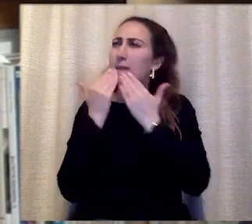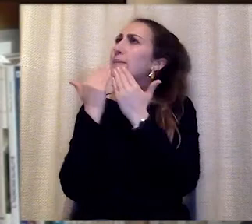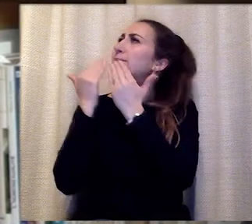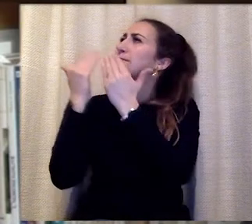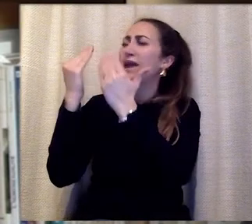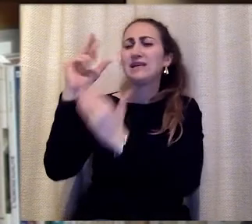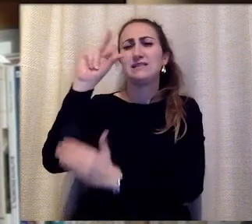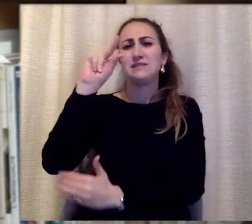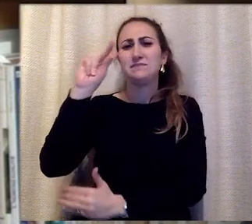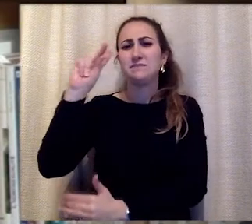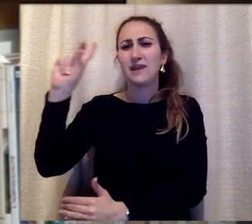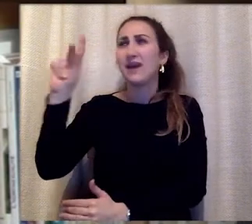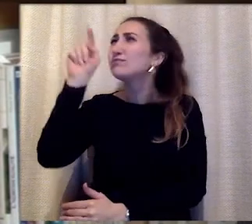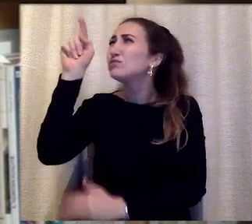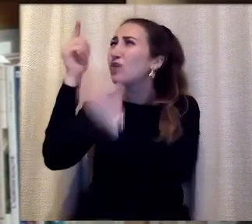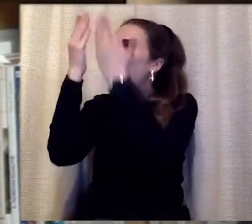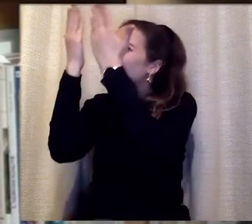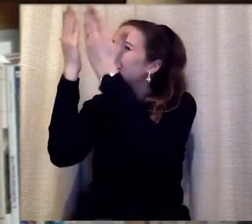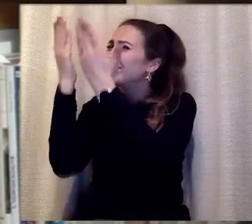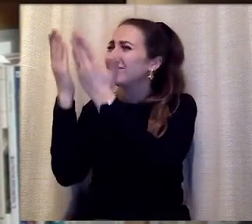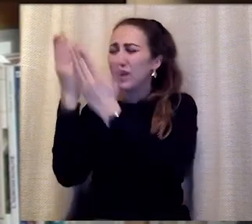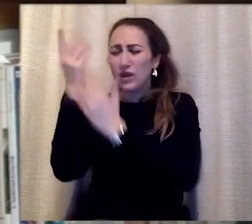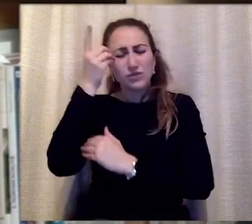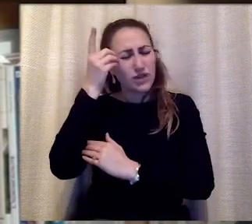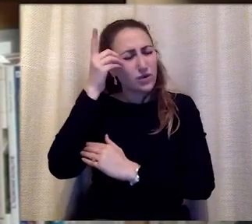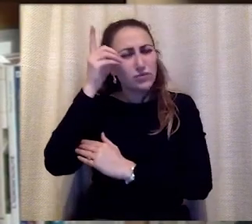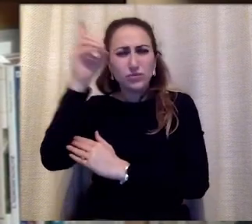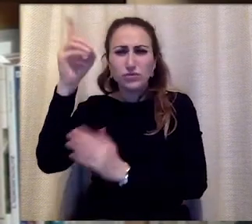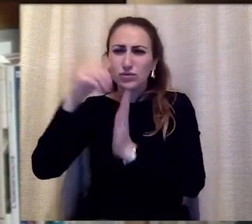de toute consolation et qu'il n'y a aucune